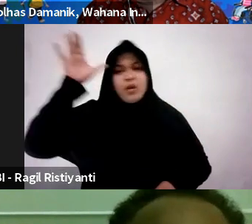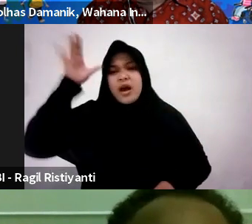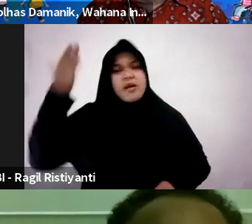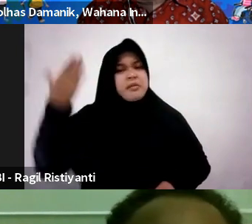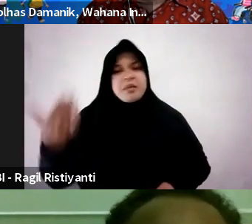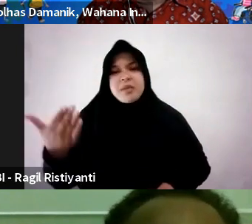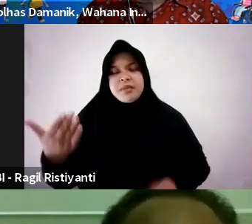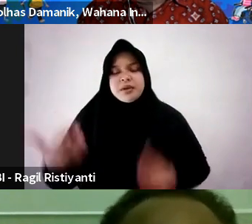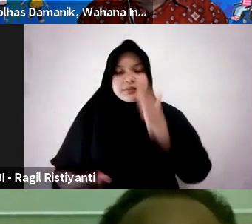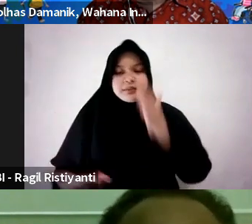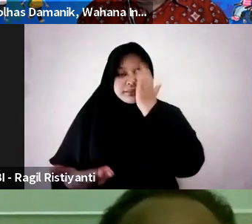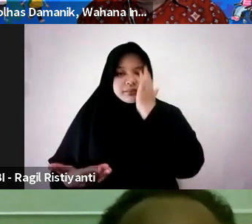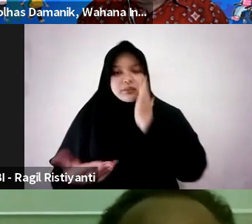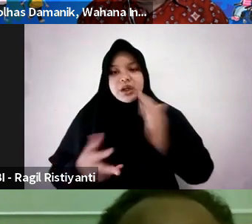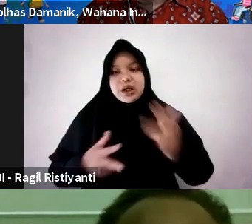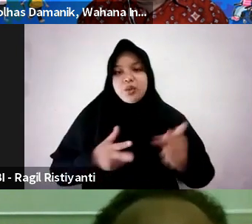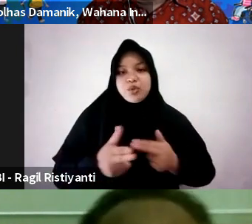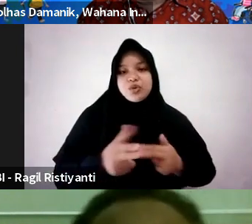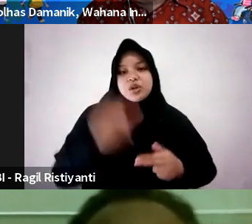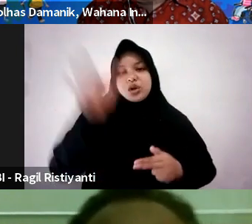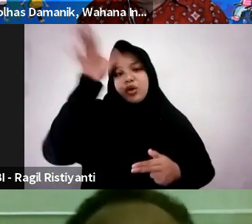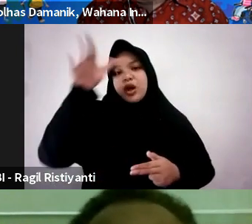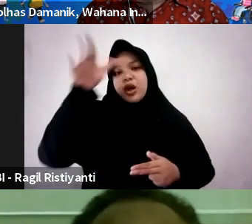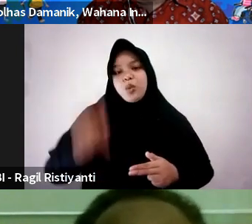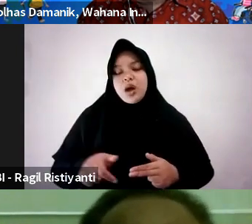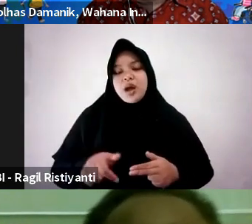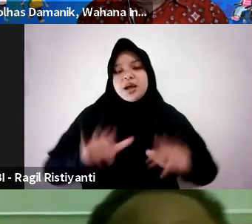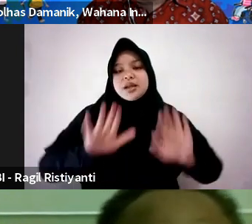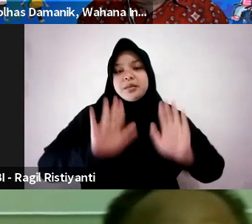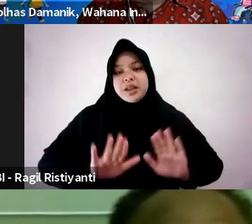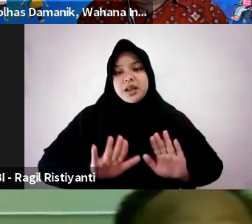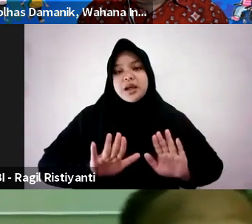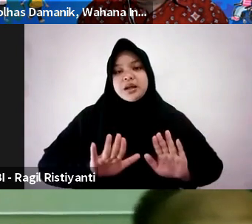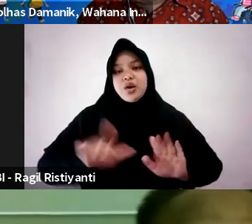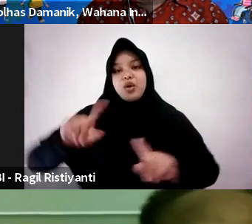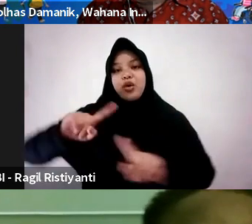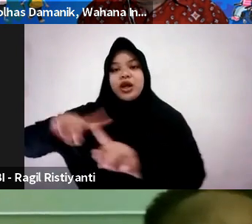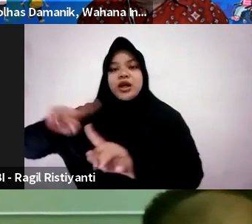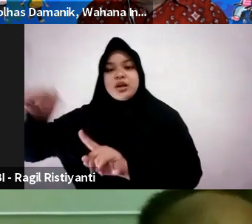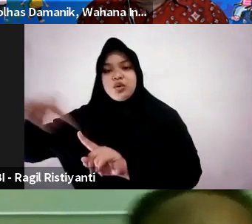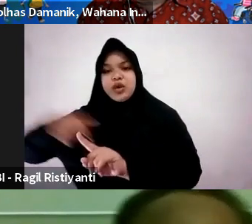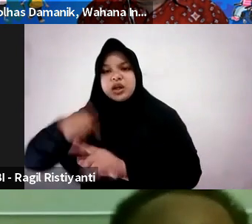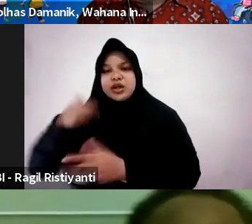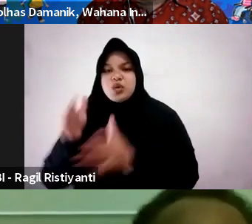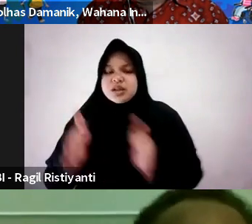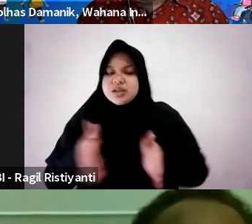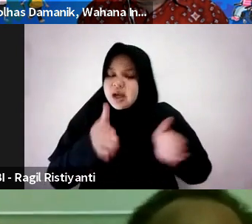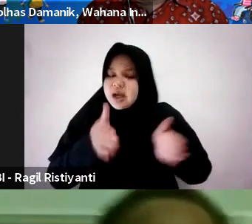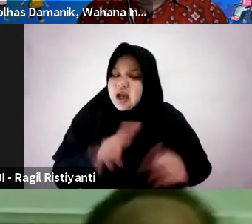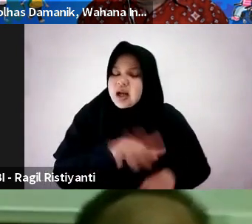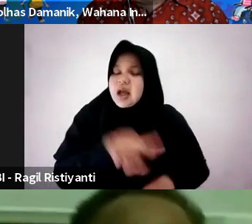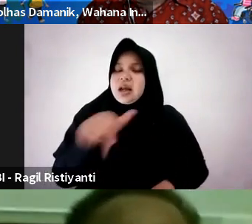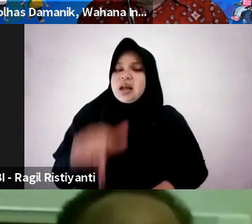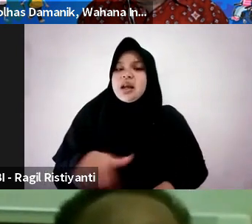apa namanya diputuskan oleh orangtuanya itu sementara orang-orang belwin Allah saya tahu gitu sangat sayang terhadap anak ini karena